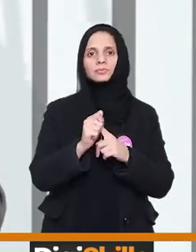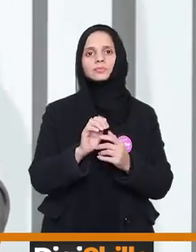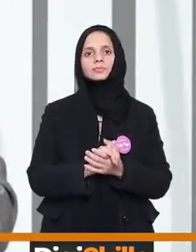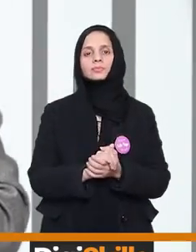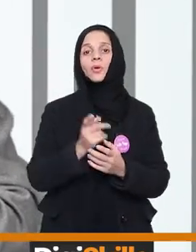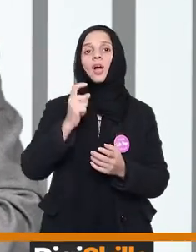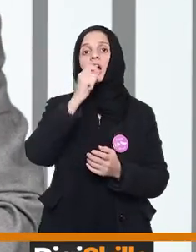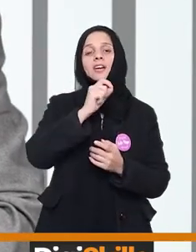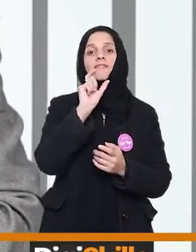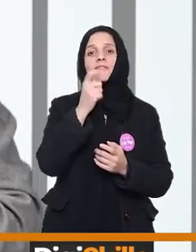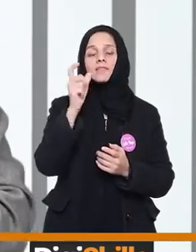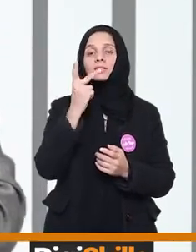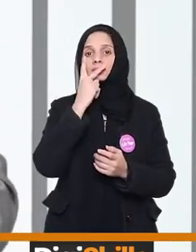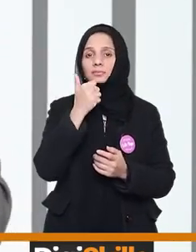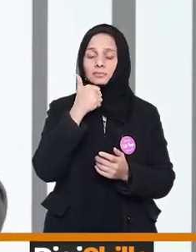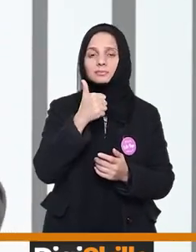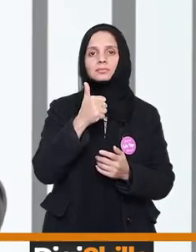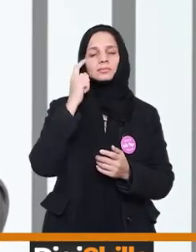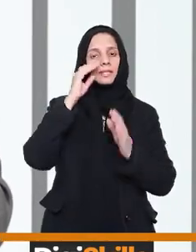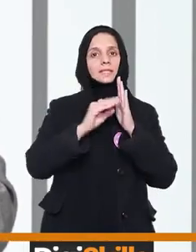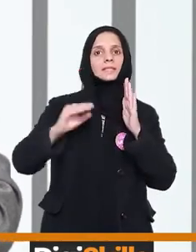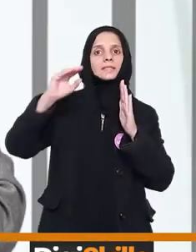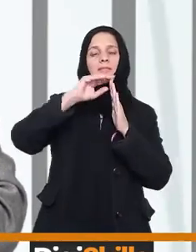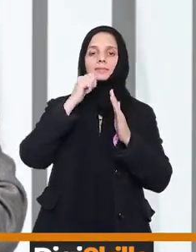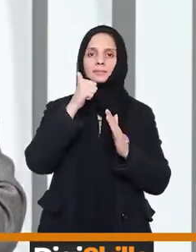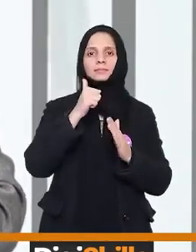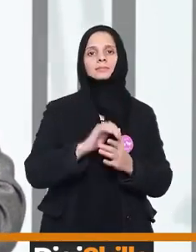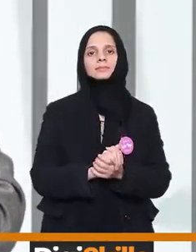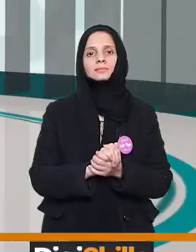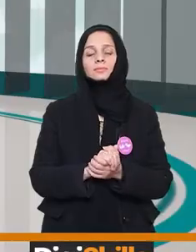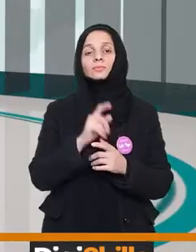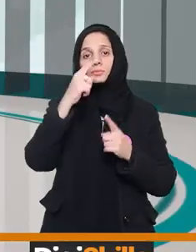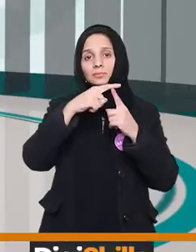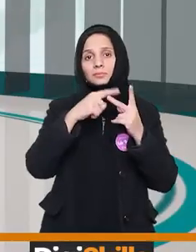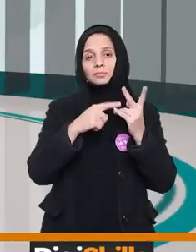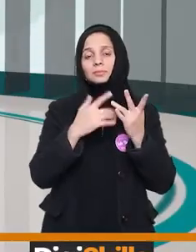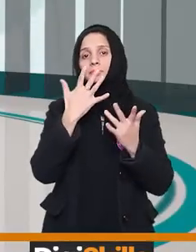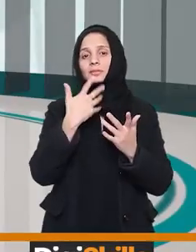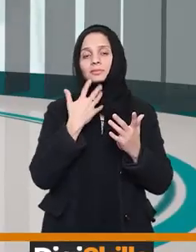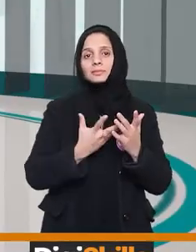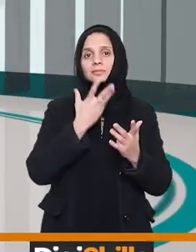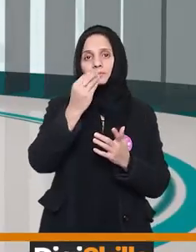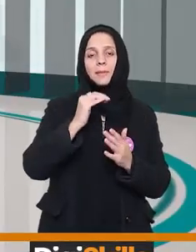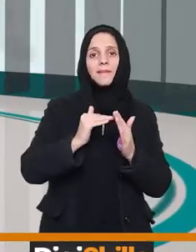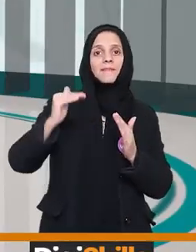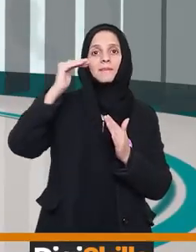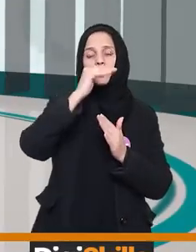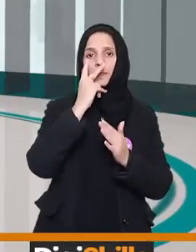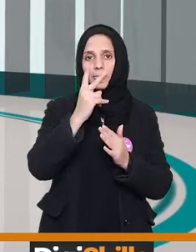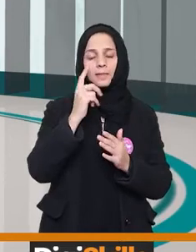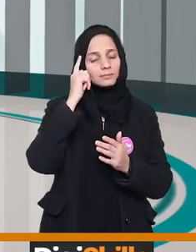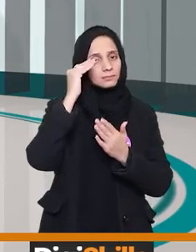اور الفاظ کا چناؤ ایسا رکھنا ہے کہ آپ کی بزنس ڈیولپمنٹ افیکٹو ہو. تو ان 5 کی فیکٹرز ٹو سکسیس